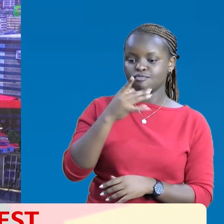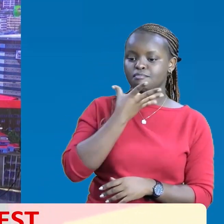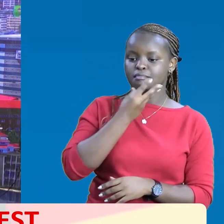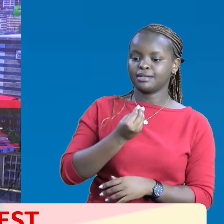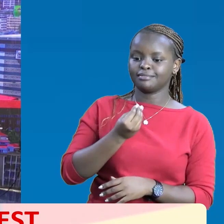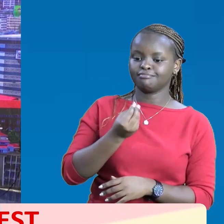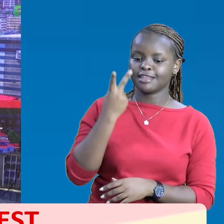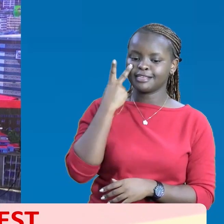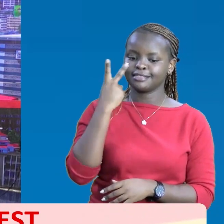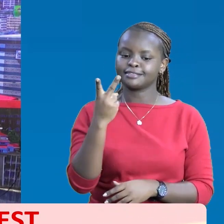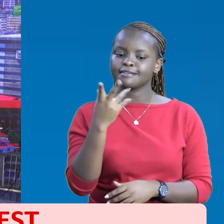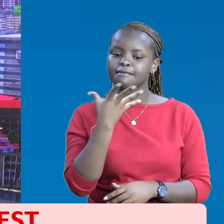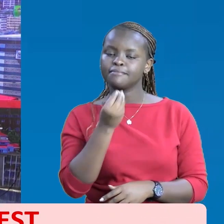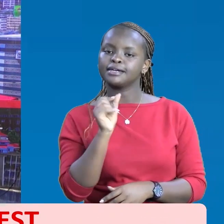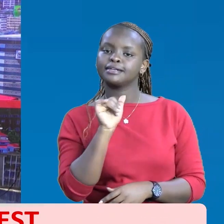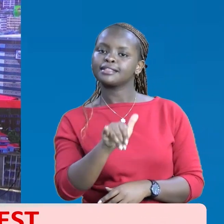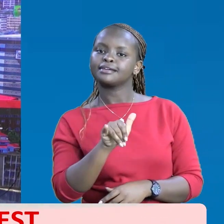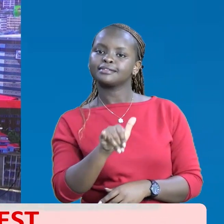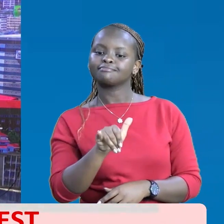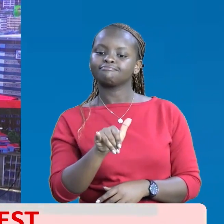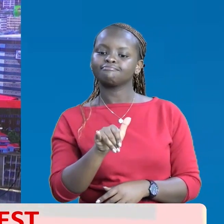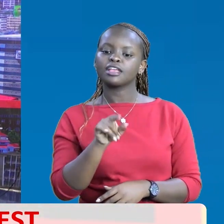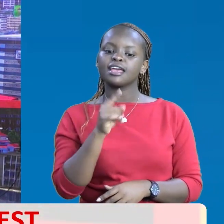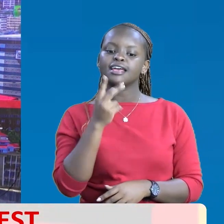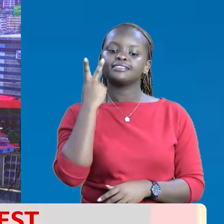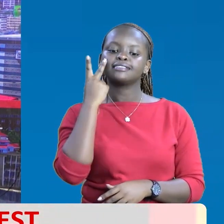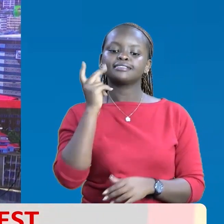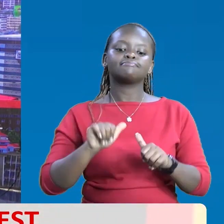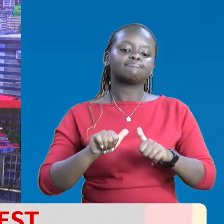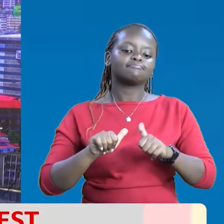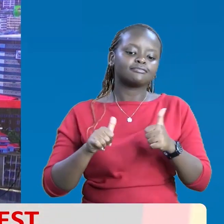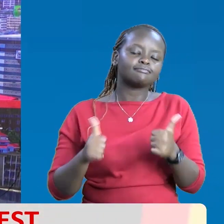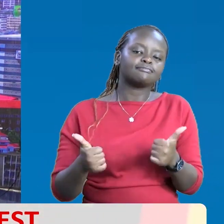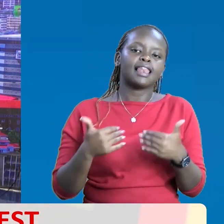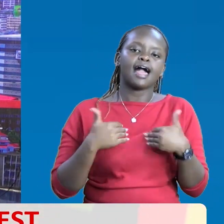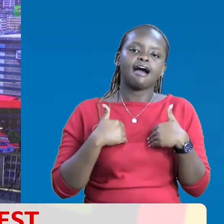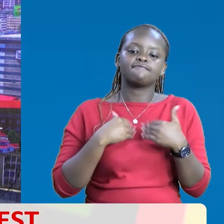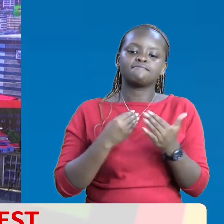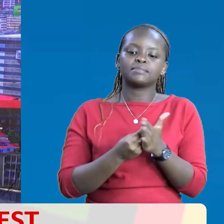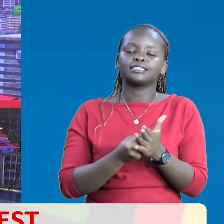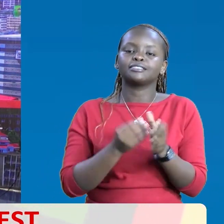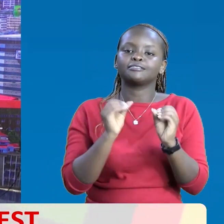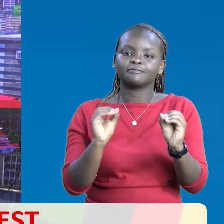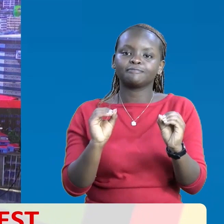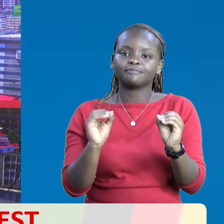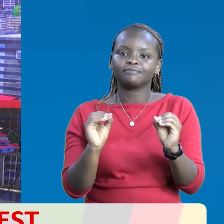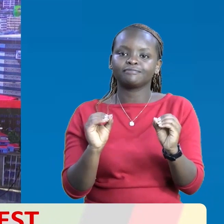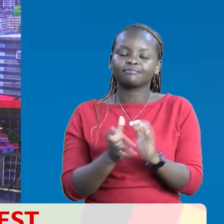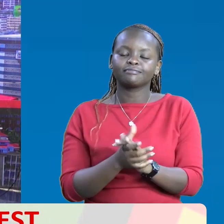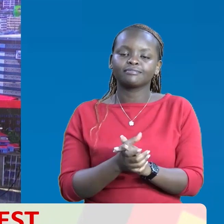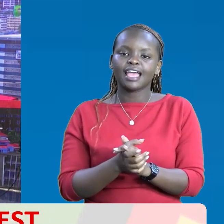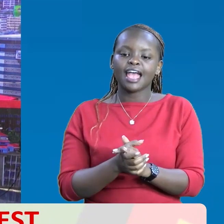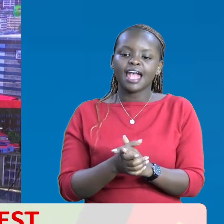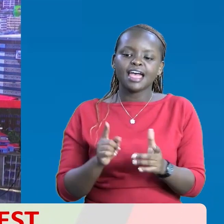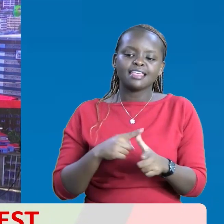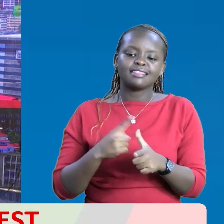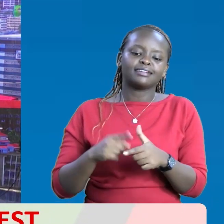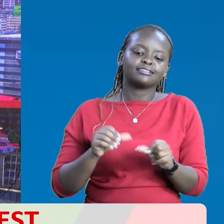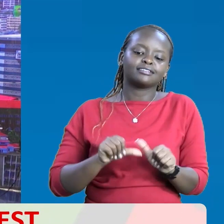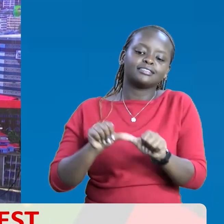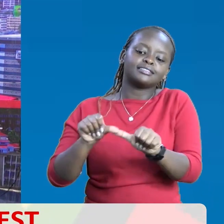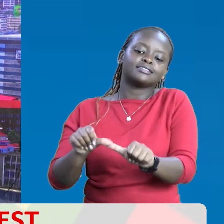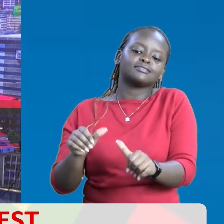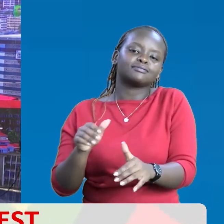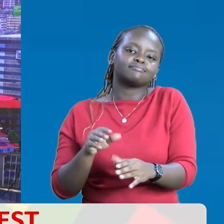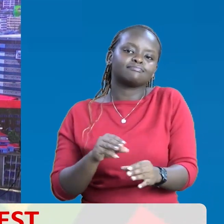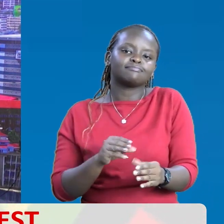hiyo demu kimwendea, unaona vizuri yana nini ilikupeleka hapo? Alafu unakuja kusema garden ndio kuna ngori. Wewe unataka mtu mwenye anasema,